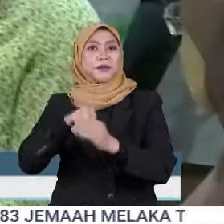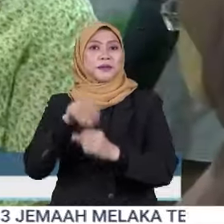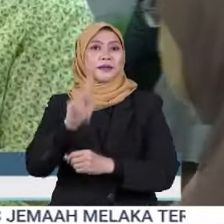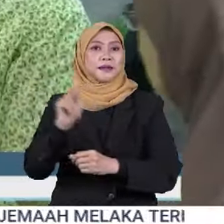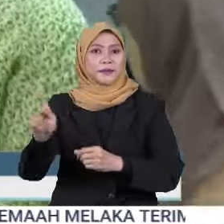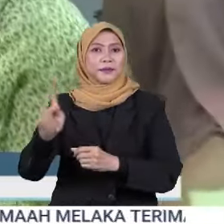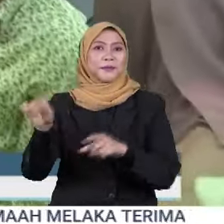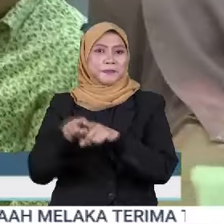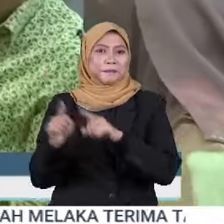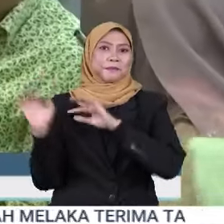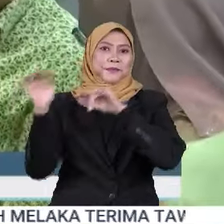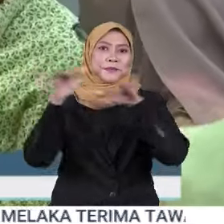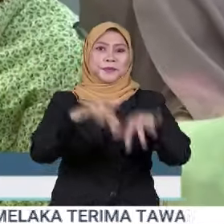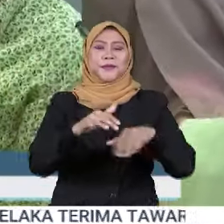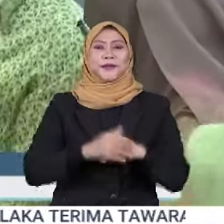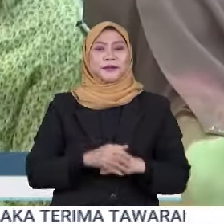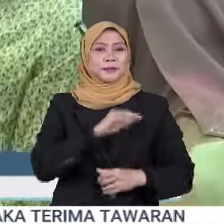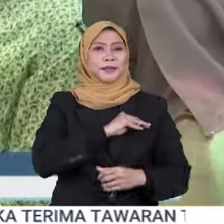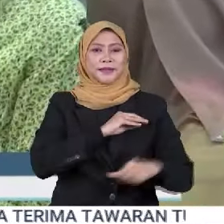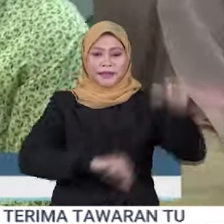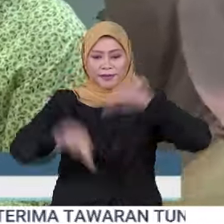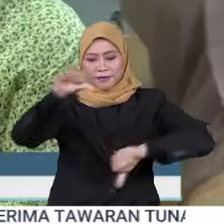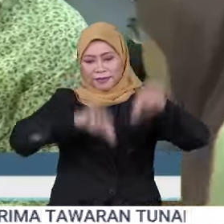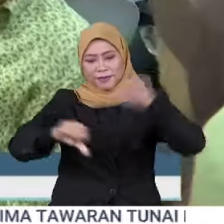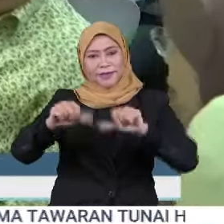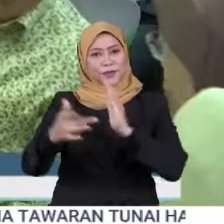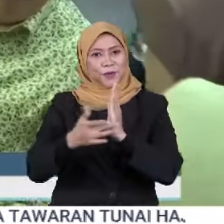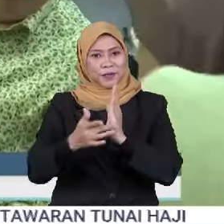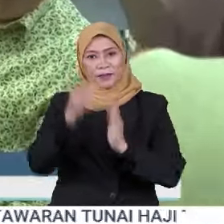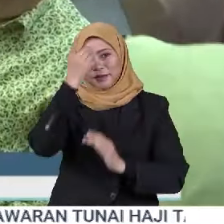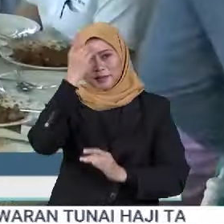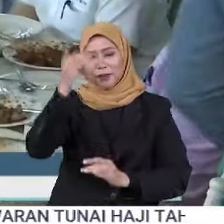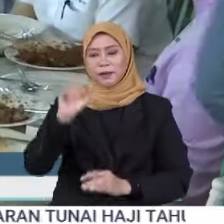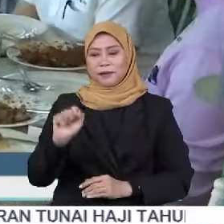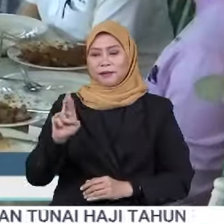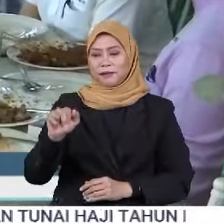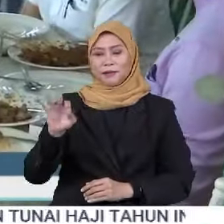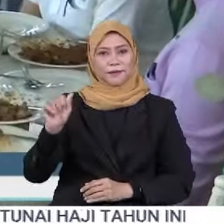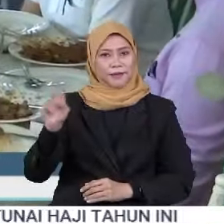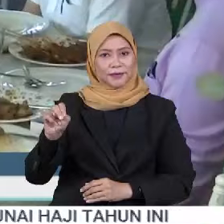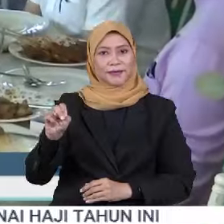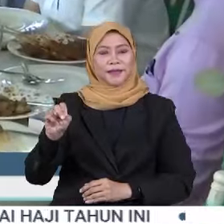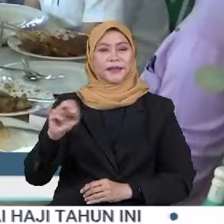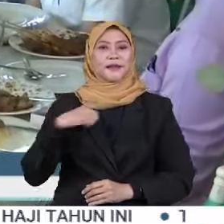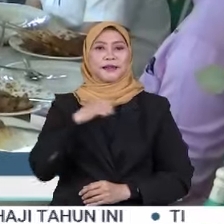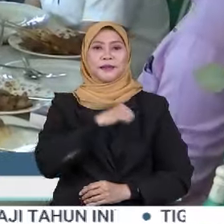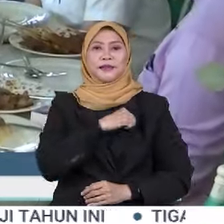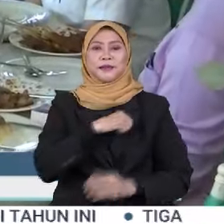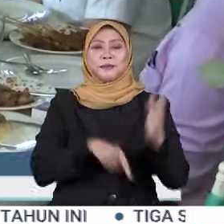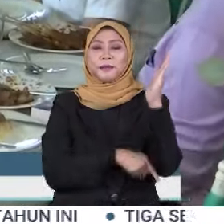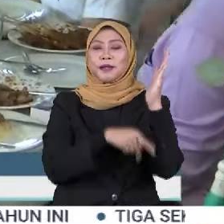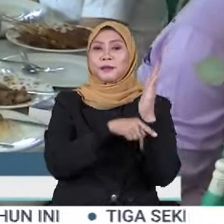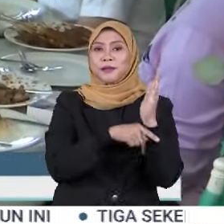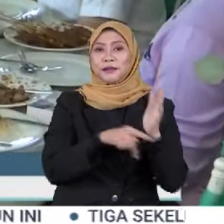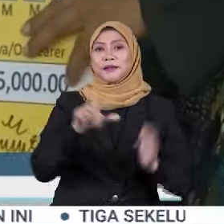Palu antara yang hadir menteri sains teknologi dan inovasi Datuk Muhammad Arifin Muhammad Arif ahli pali mentawao